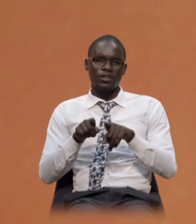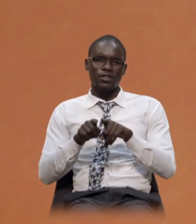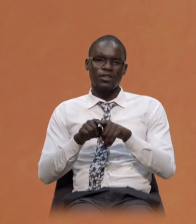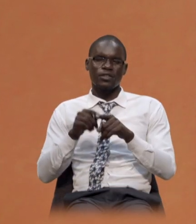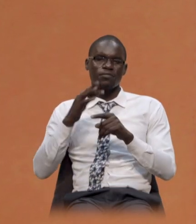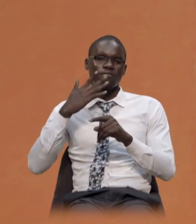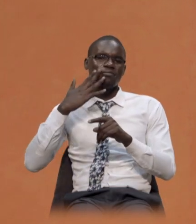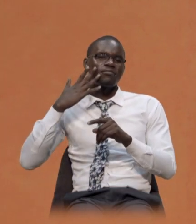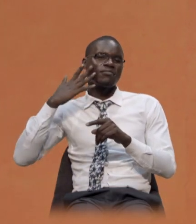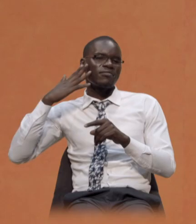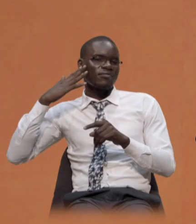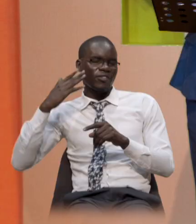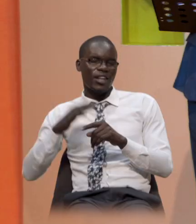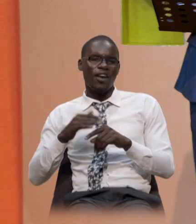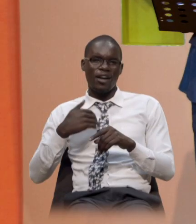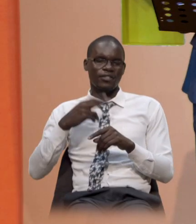maua,